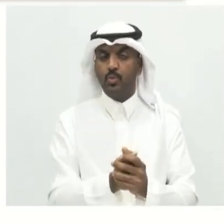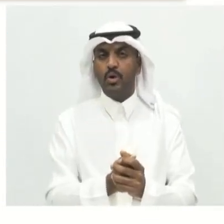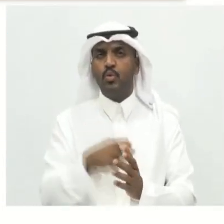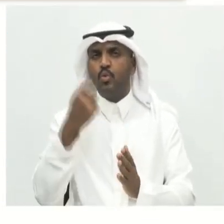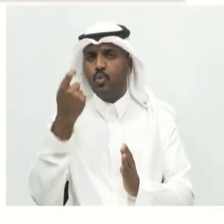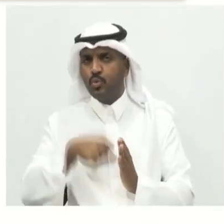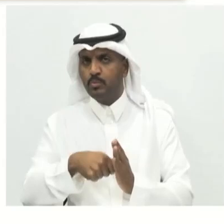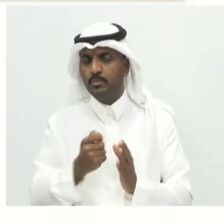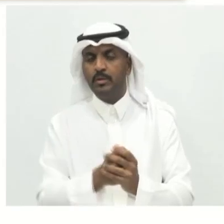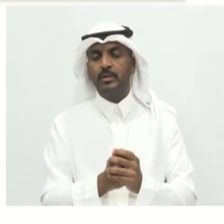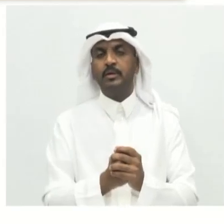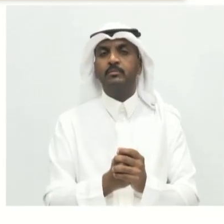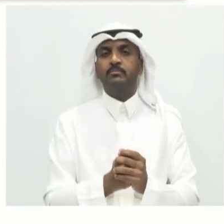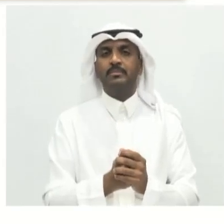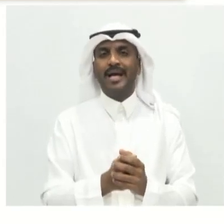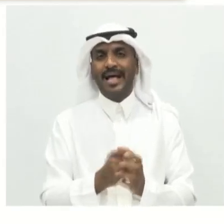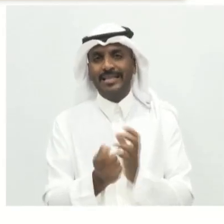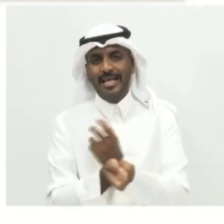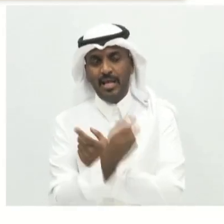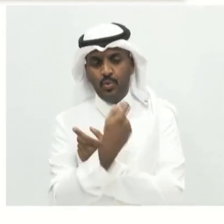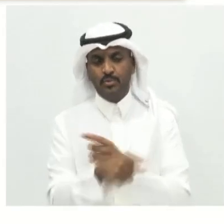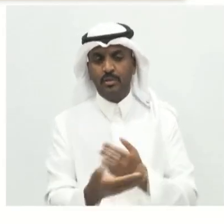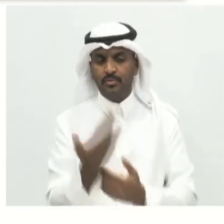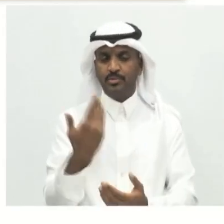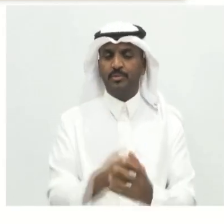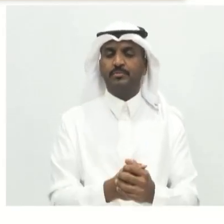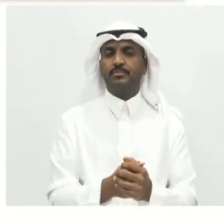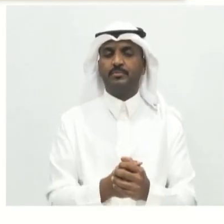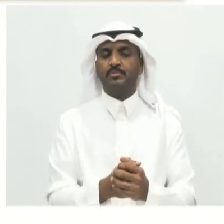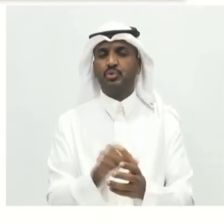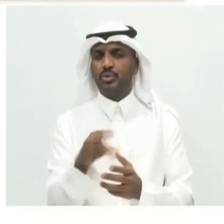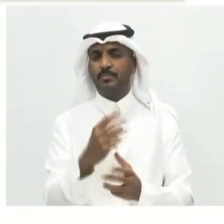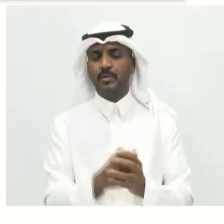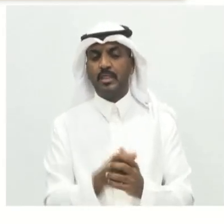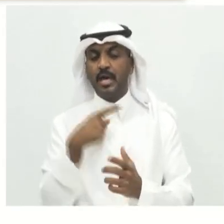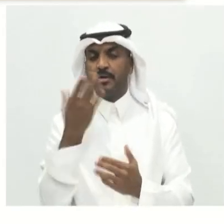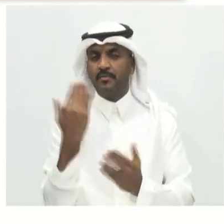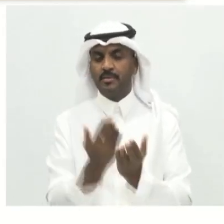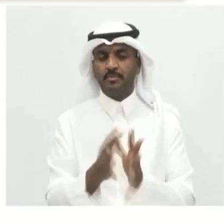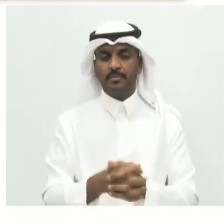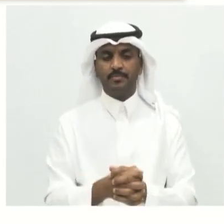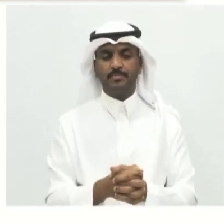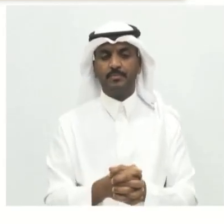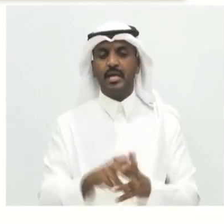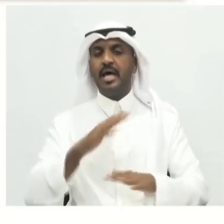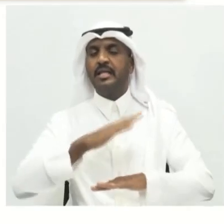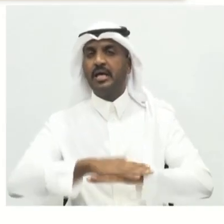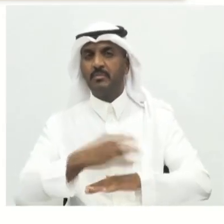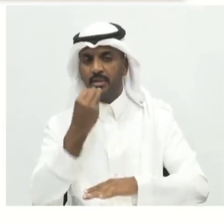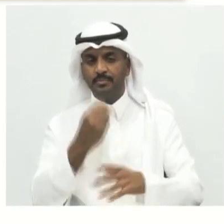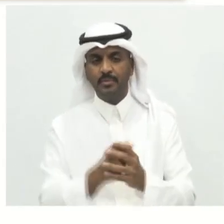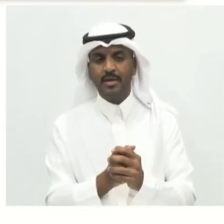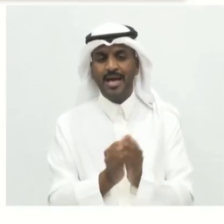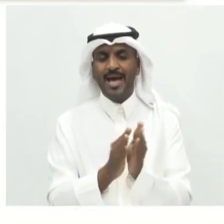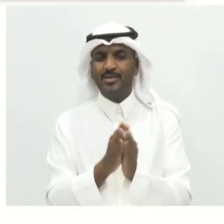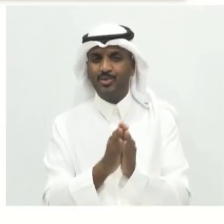لكن قبل ان نبدا دعونا نسترجع شيئا مما اخذناه في الدرس السابق ذكرنا في الدرس السابق قلنا من اداب الطعام